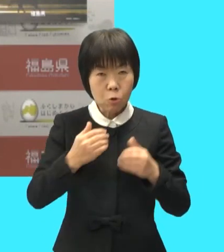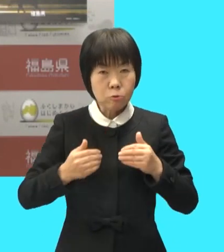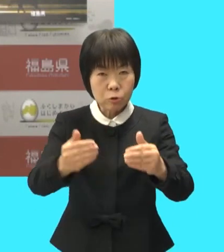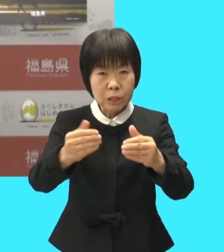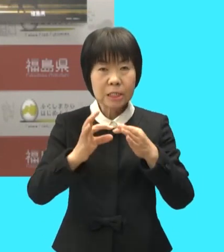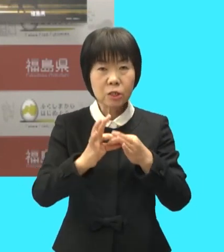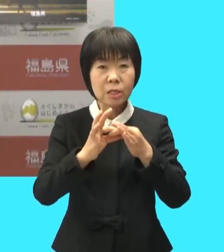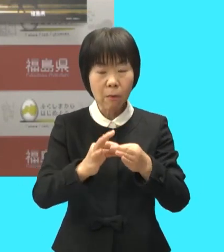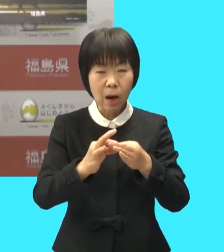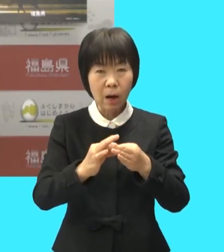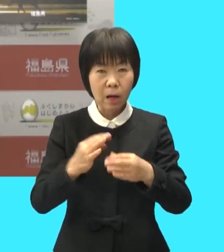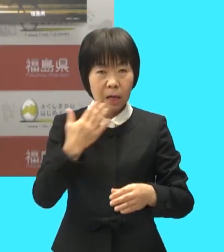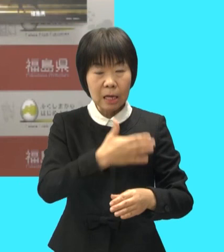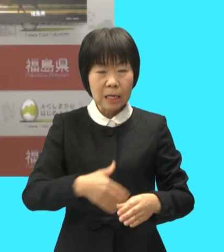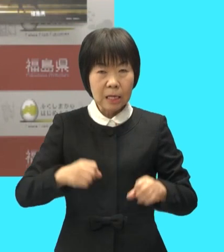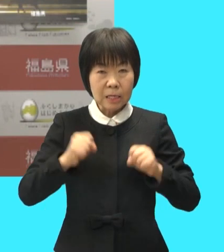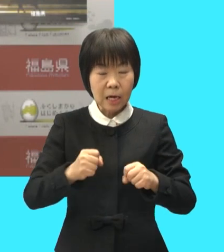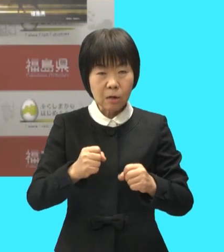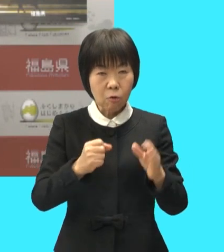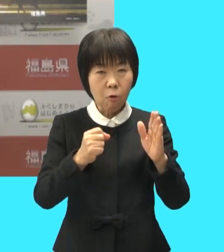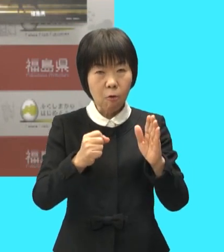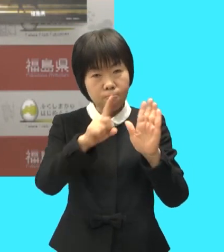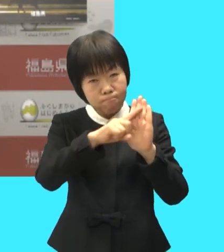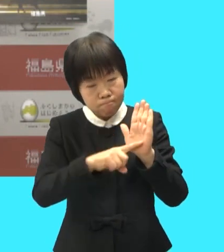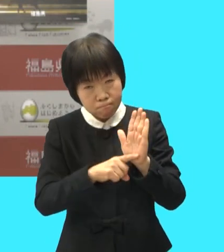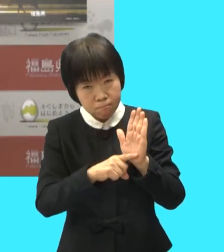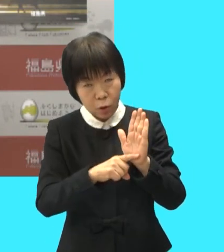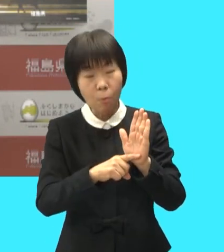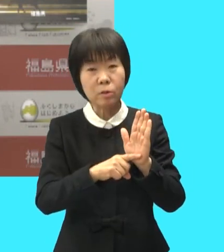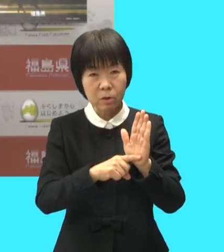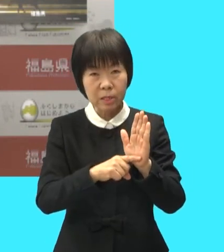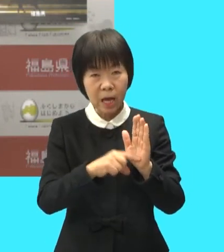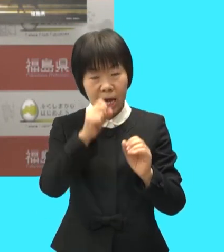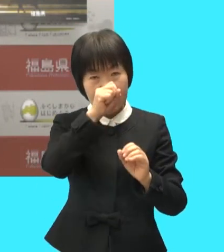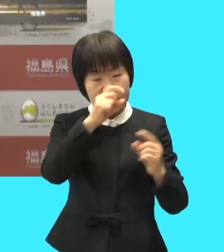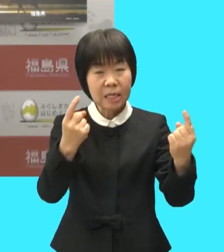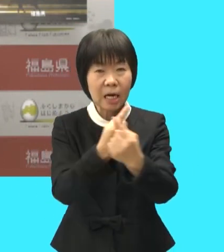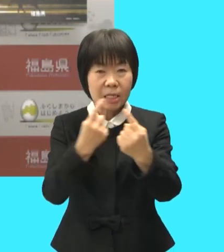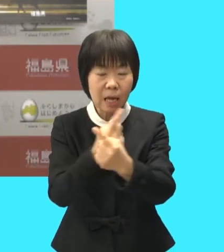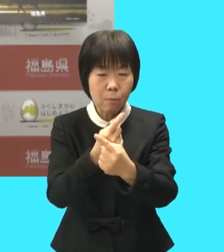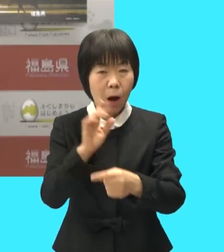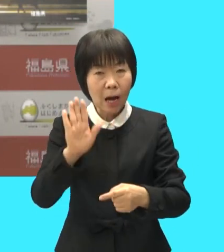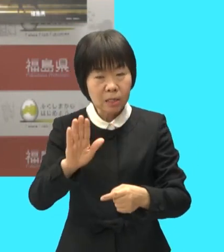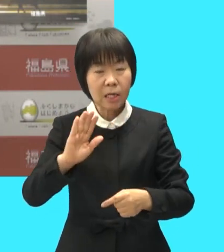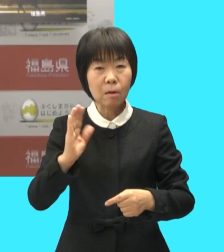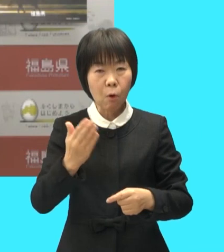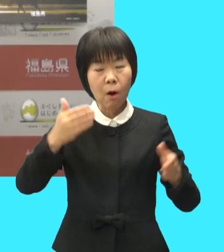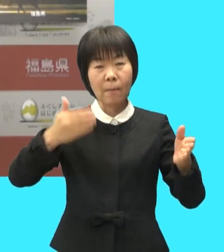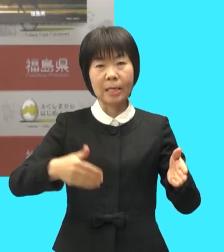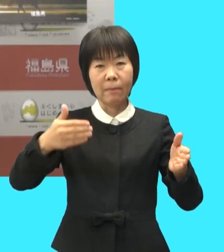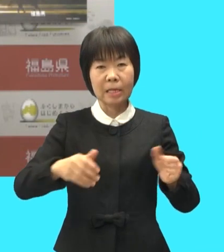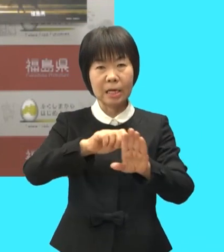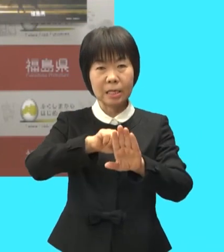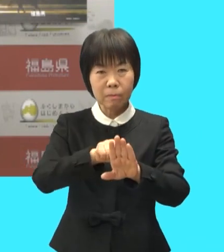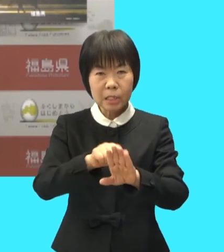ては、健康指標の多くの項目において改善が見られているものの、依然として